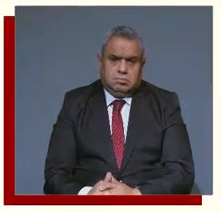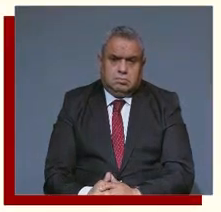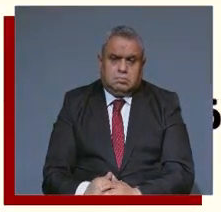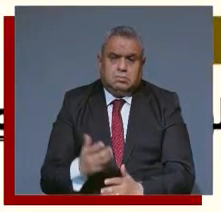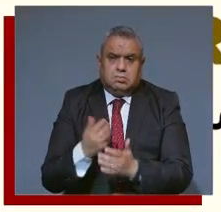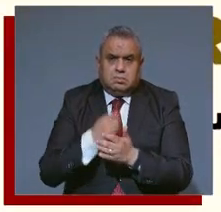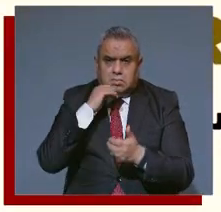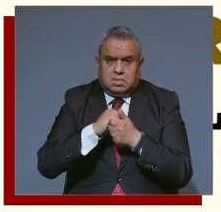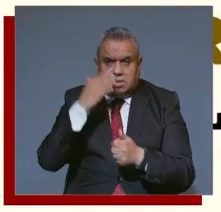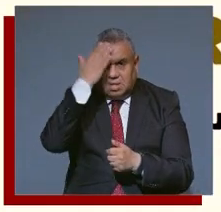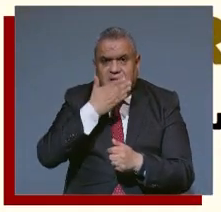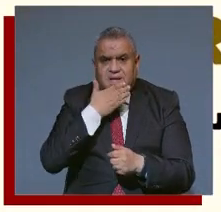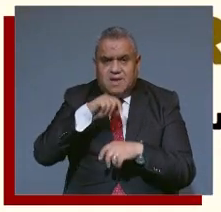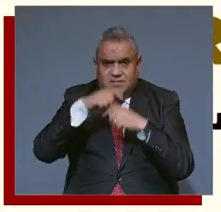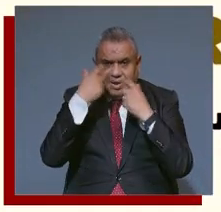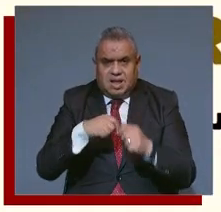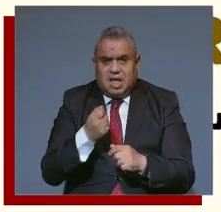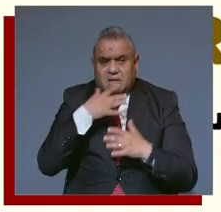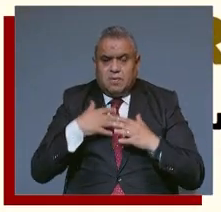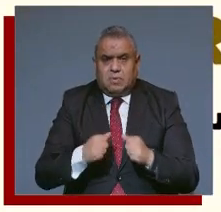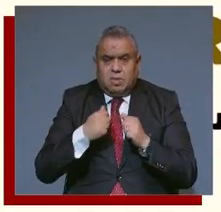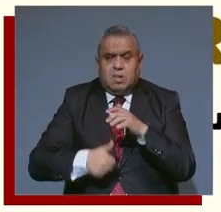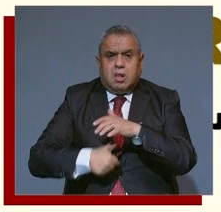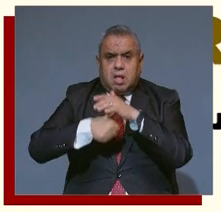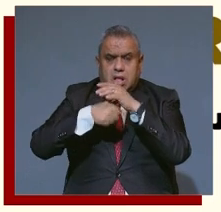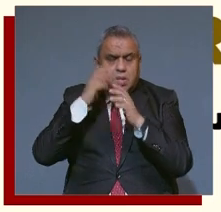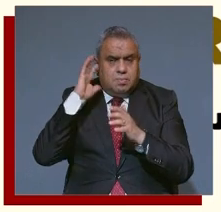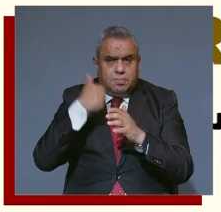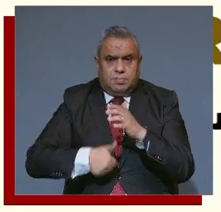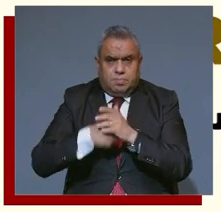Africa Health Excon. الأمل الإفريقي